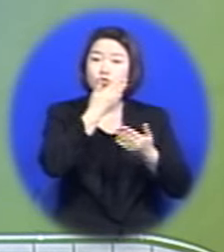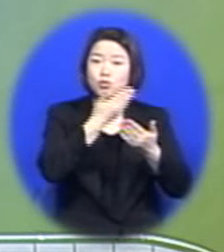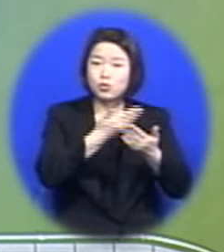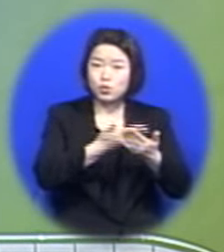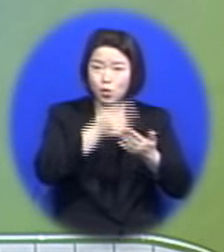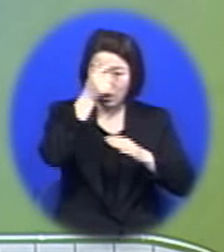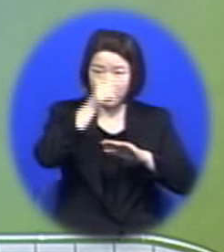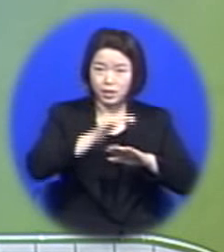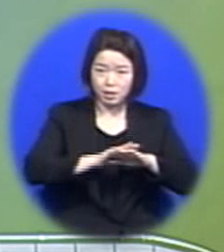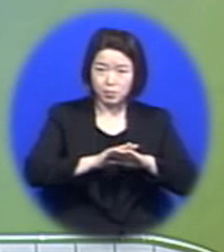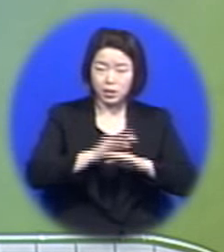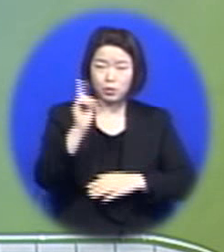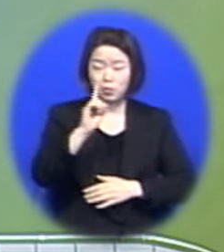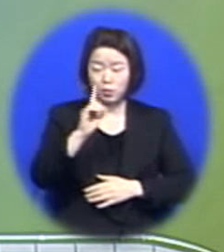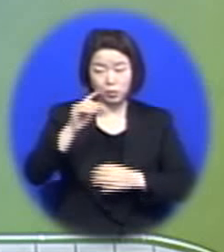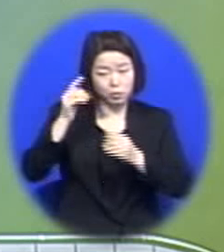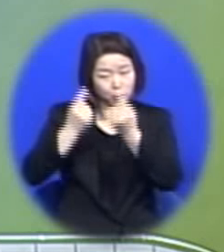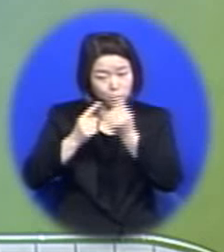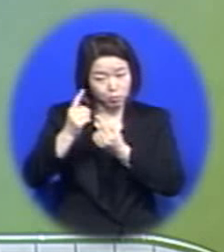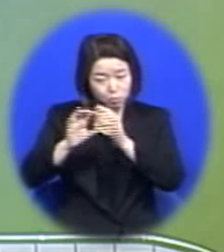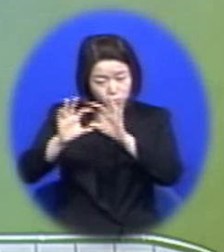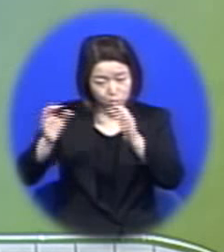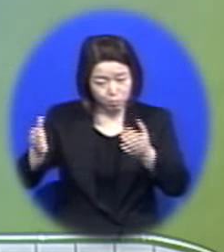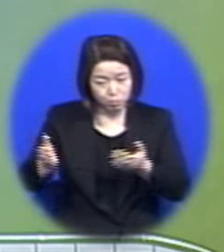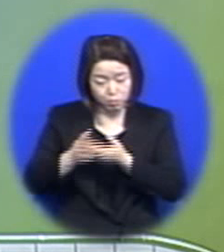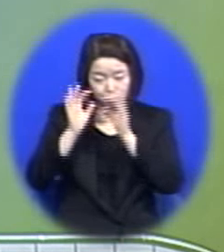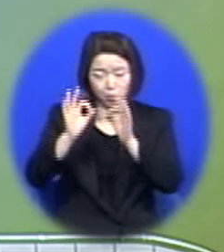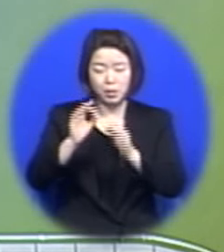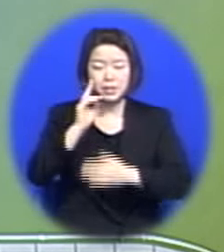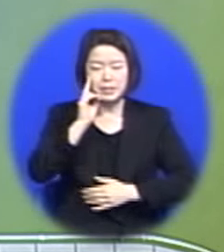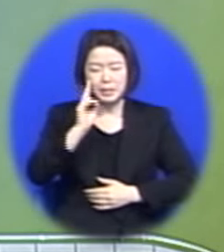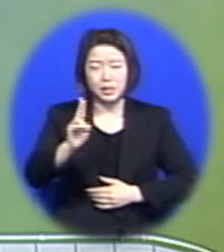예배고 또 어떤 뜻에서 보면 심각한 예배입니다.